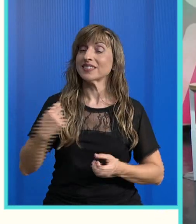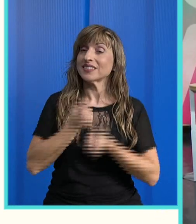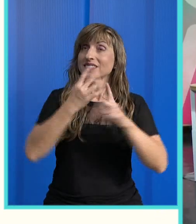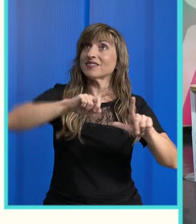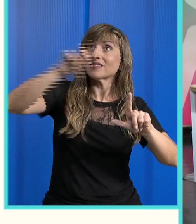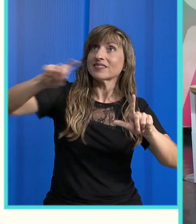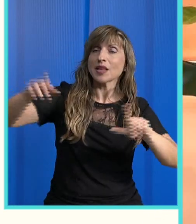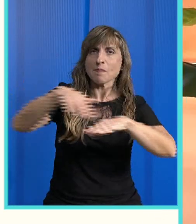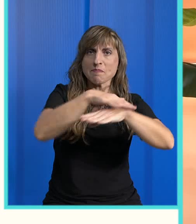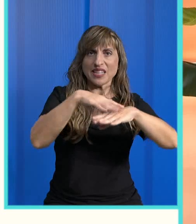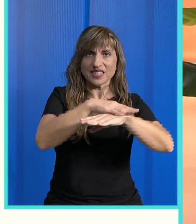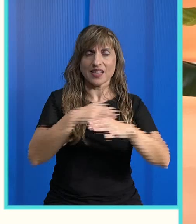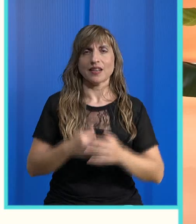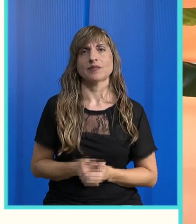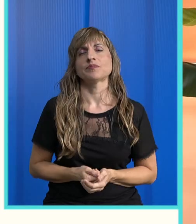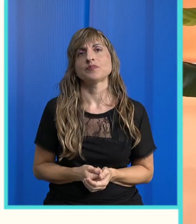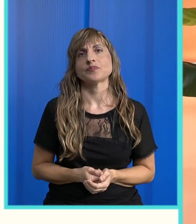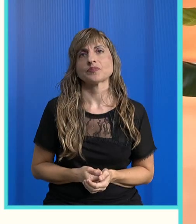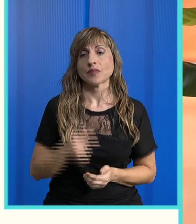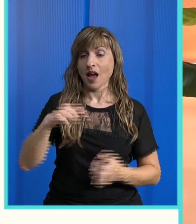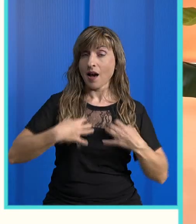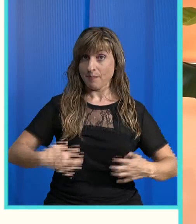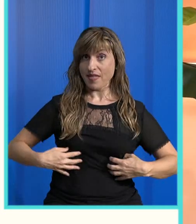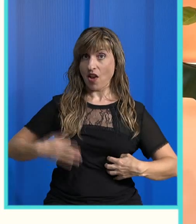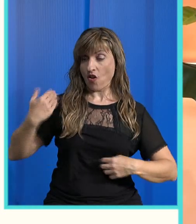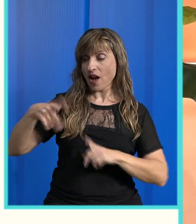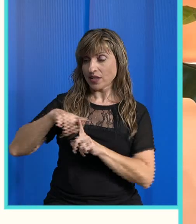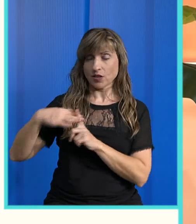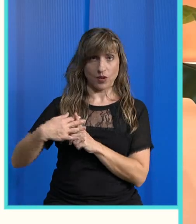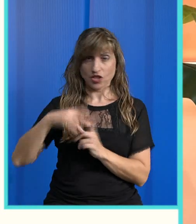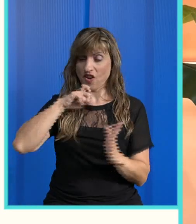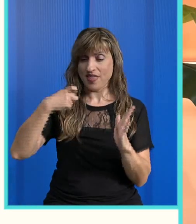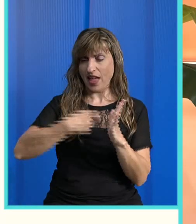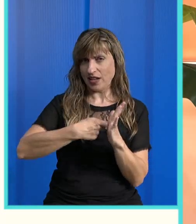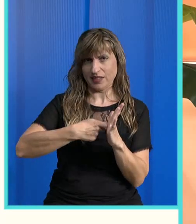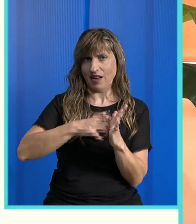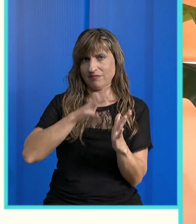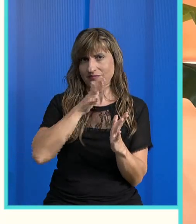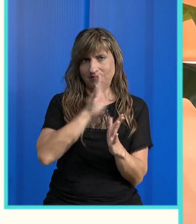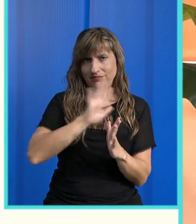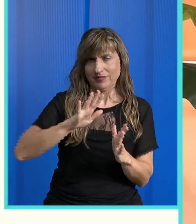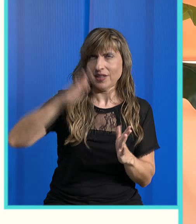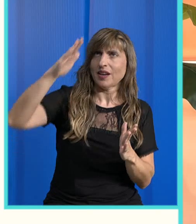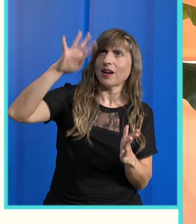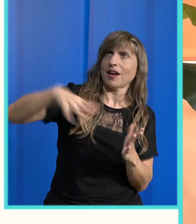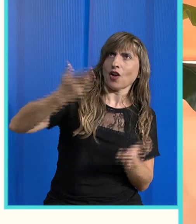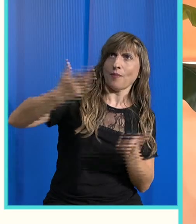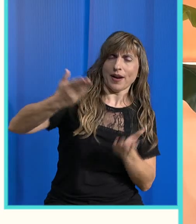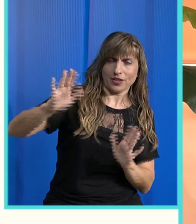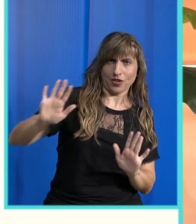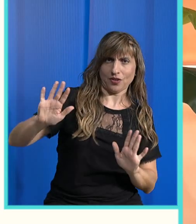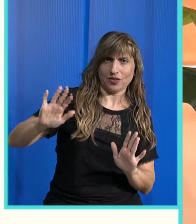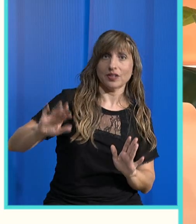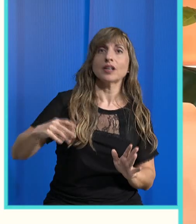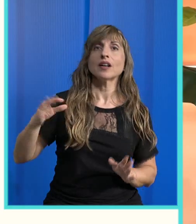Ministeri. I de la realitat el punt de partida és que Badalona ja estava en una situació a nivell de delictes elevada front de la resta de Catalunya és un fet. La realitat és